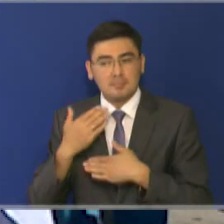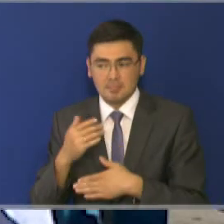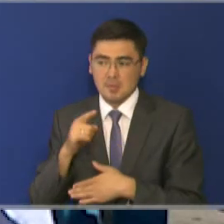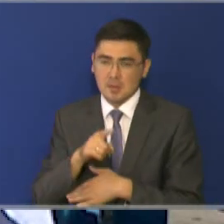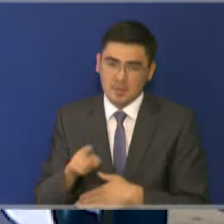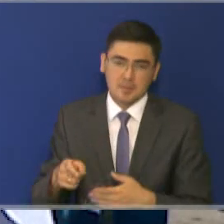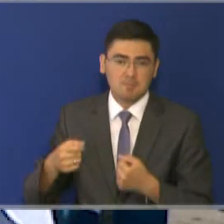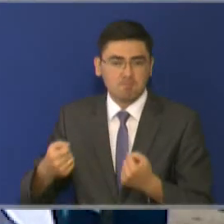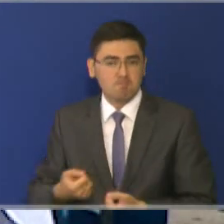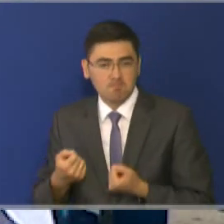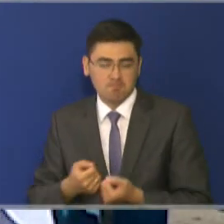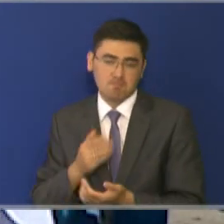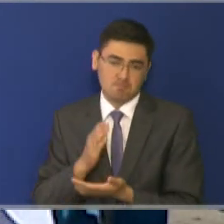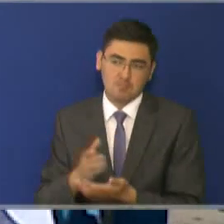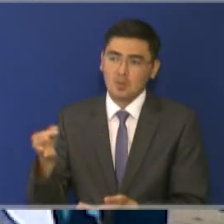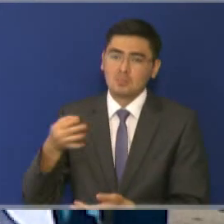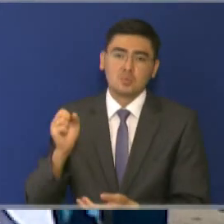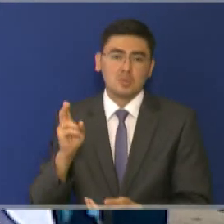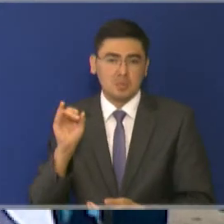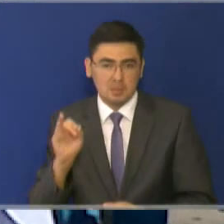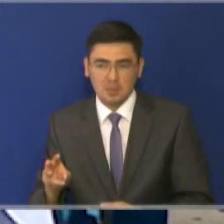облыс әкіміне Даниил Кенжетаевичқа және